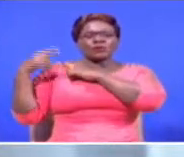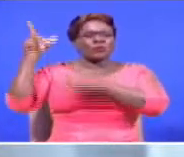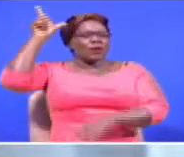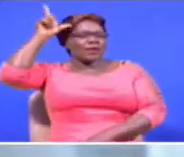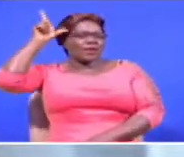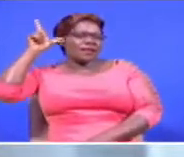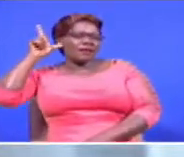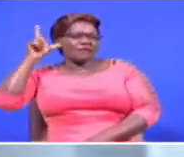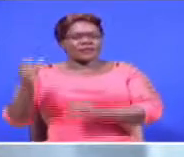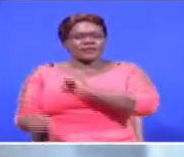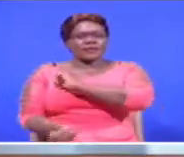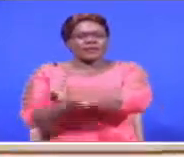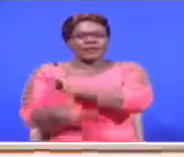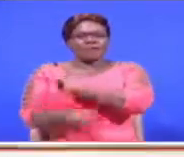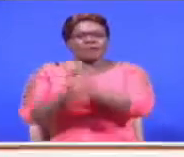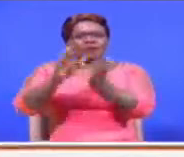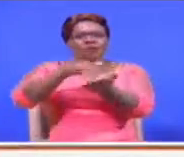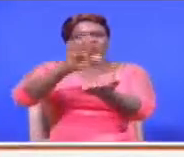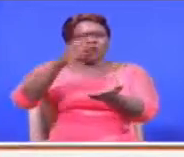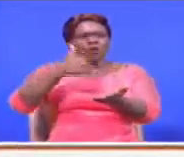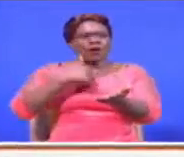Kosgei na maelezo zaidi.